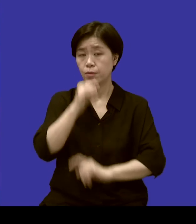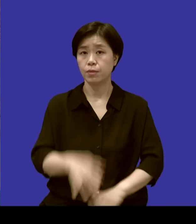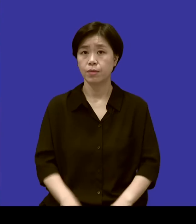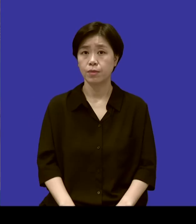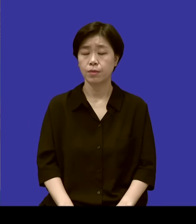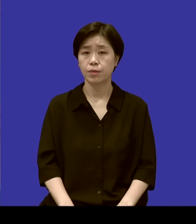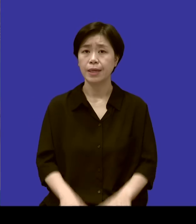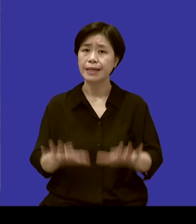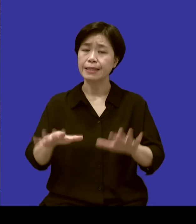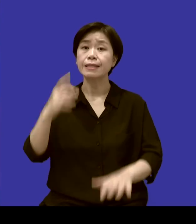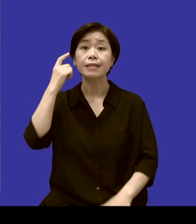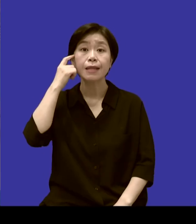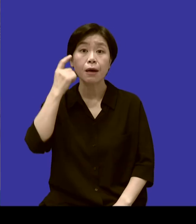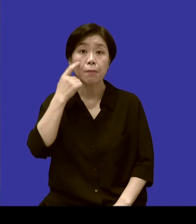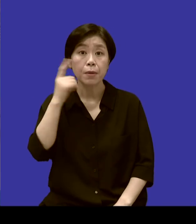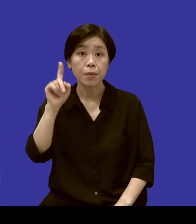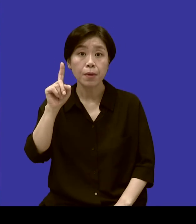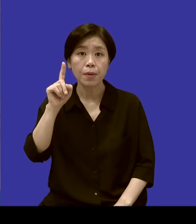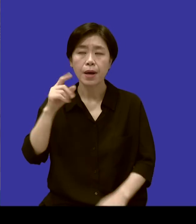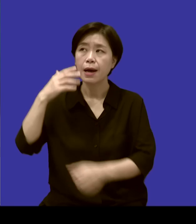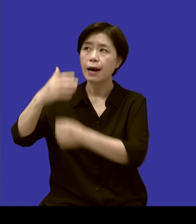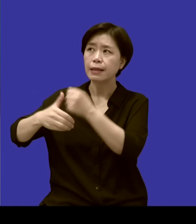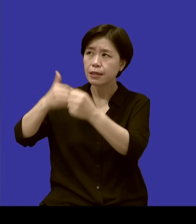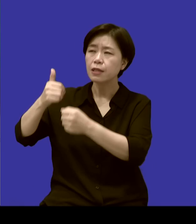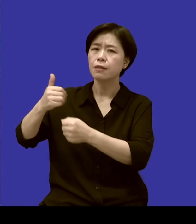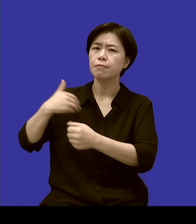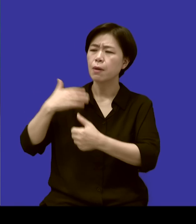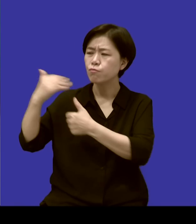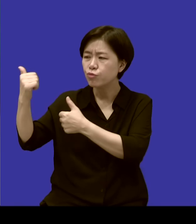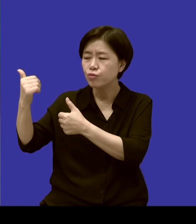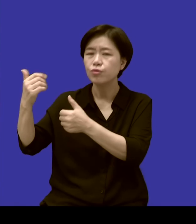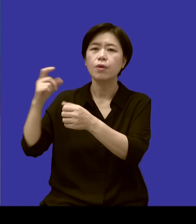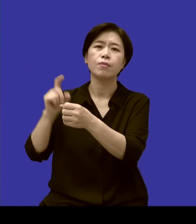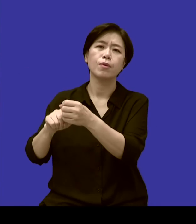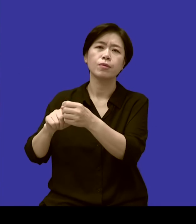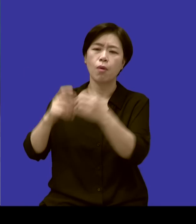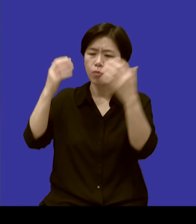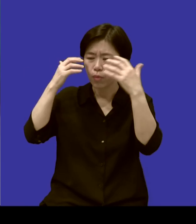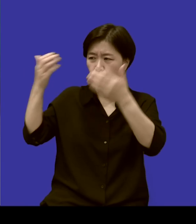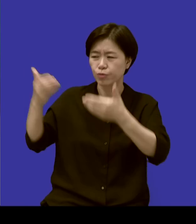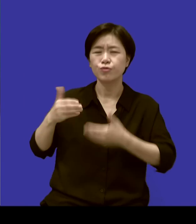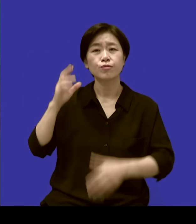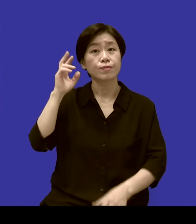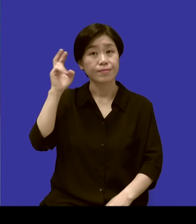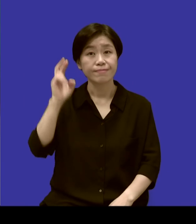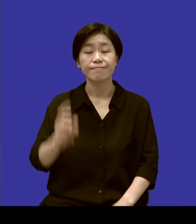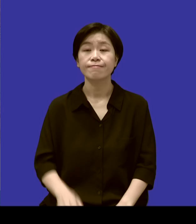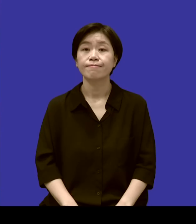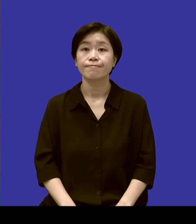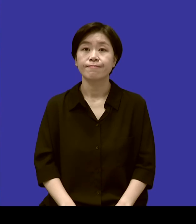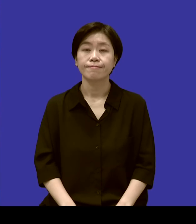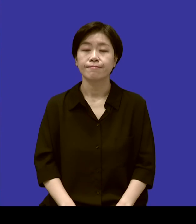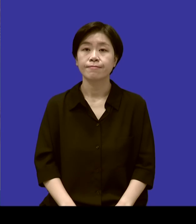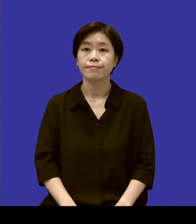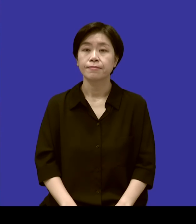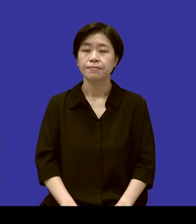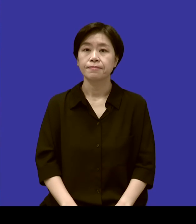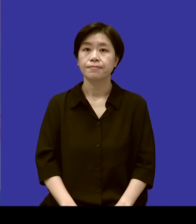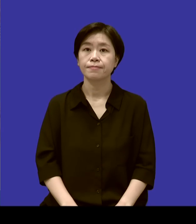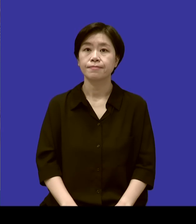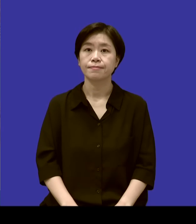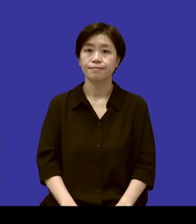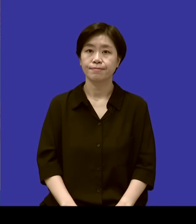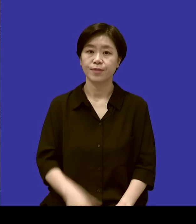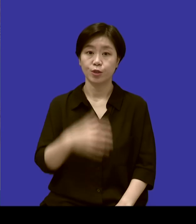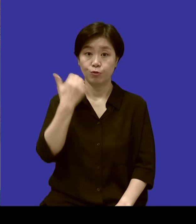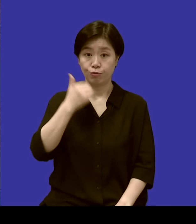고난을 통해서 끊임없이 나를 콜링하고 계셨던 예, 거예요. 생각을 해보면 예. 아는